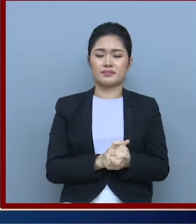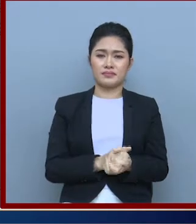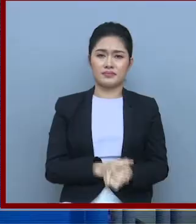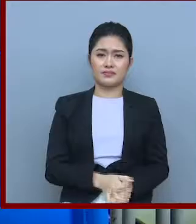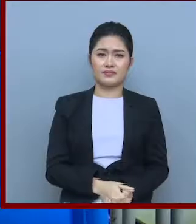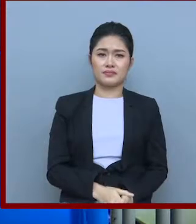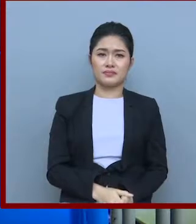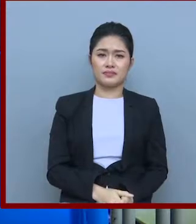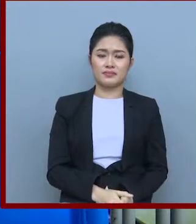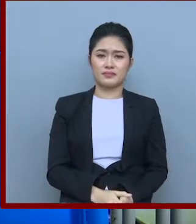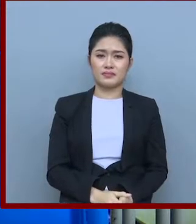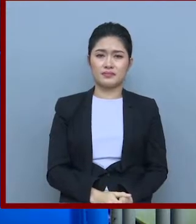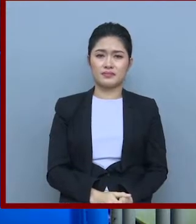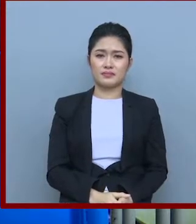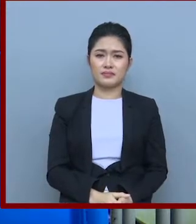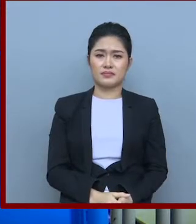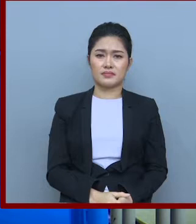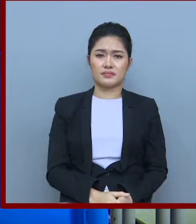เนาะนะครับ